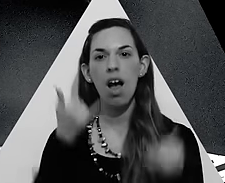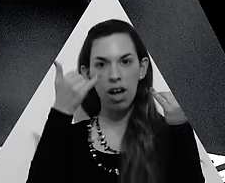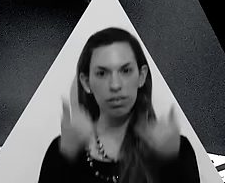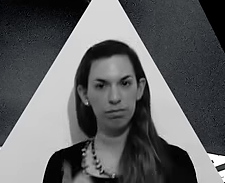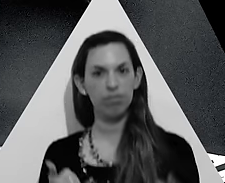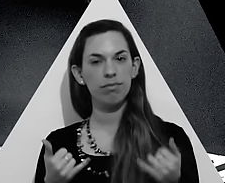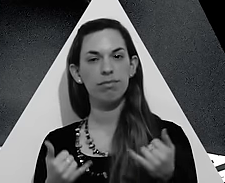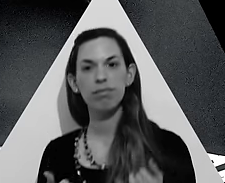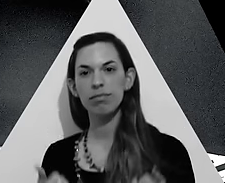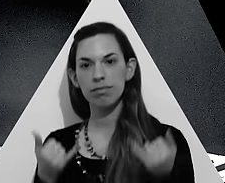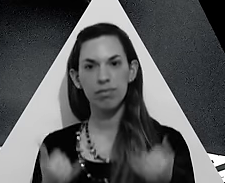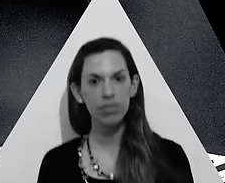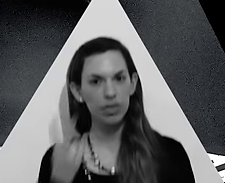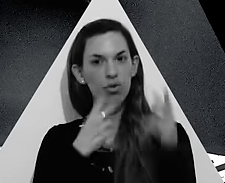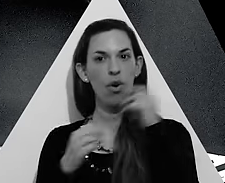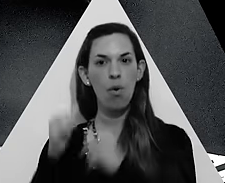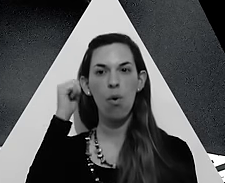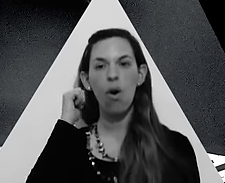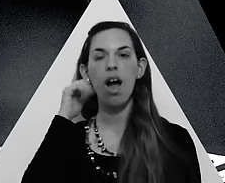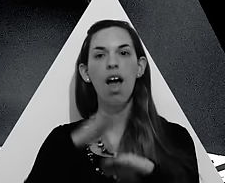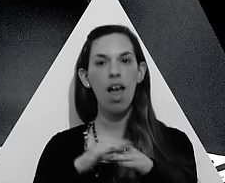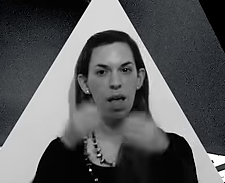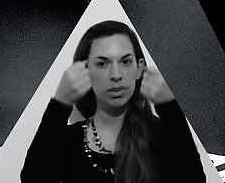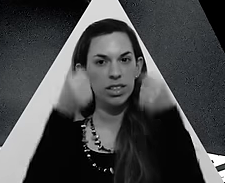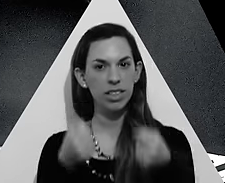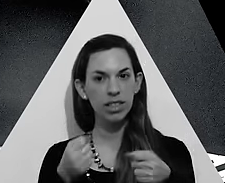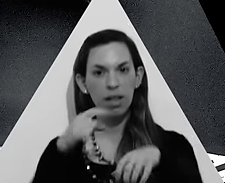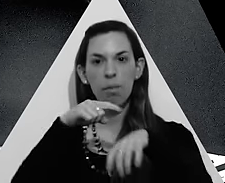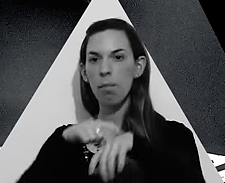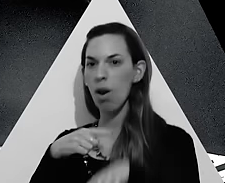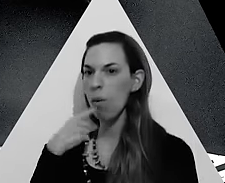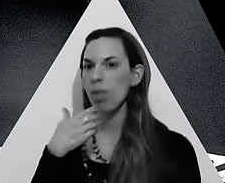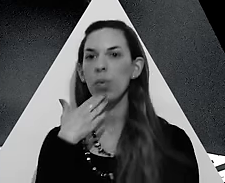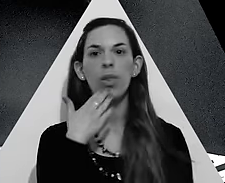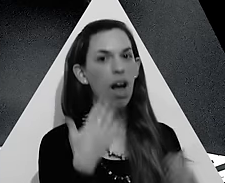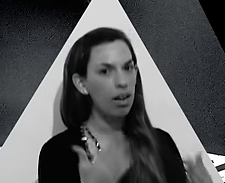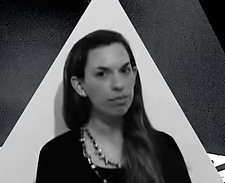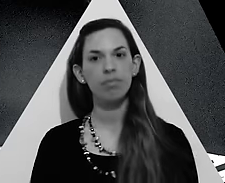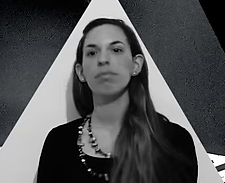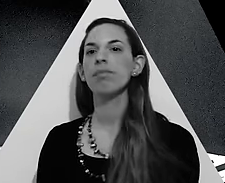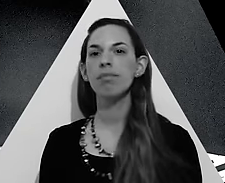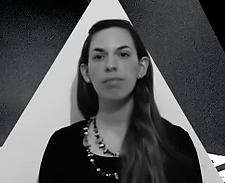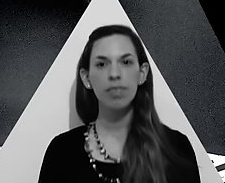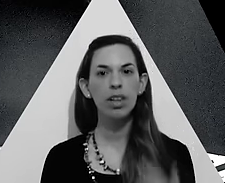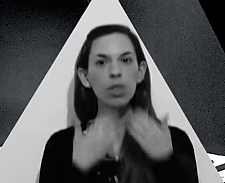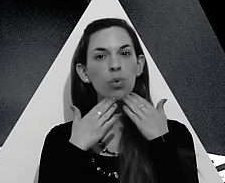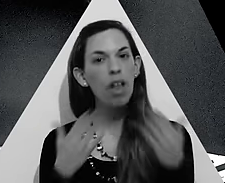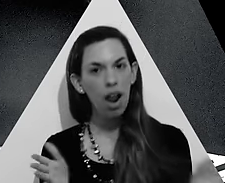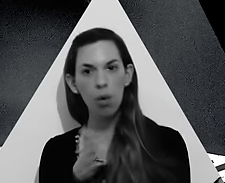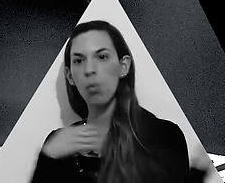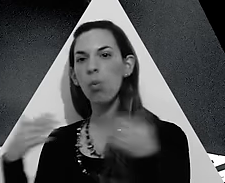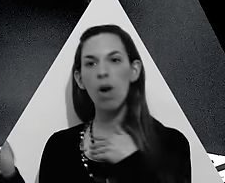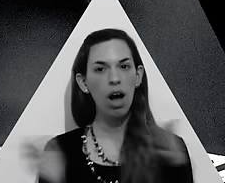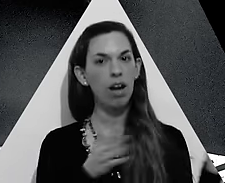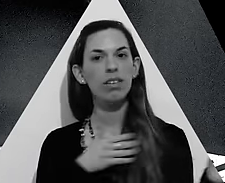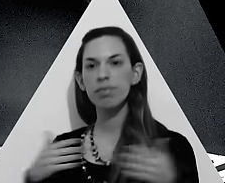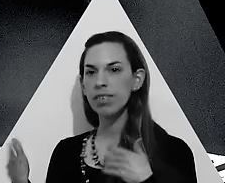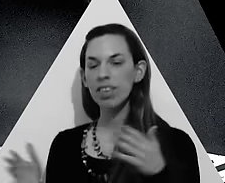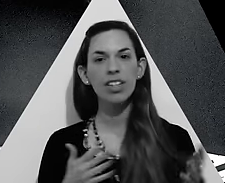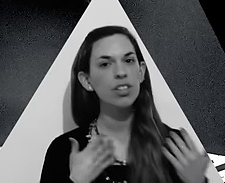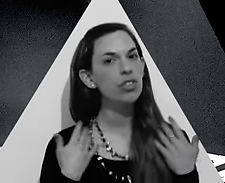טובה עכשיו נחזור אחורה אל הבסיס זמן לומר תודה תודה תודה על